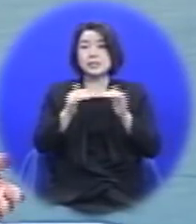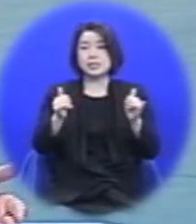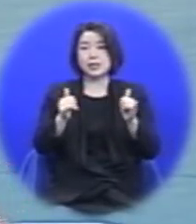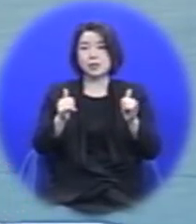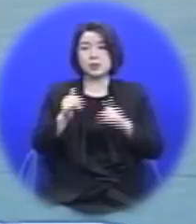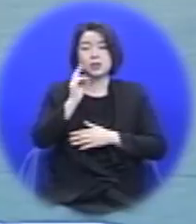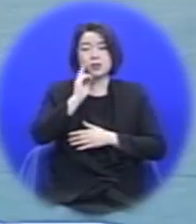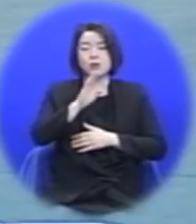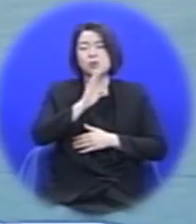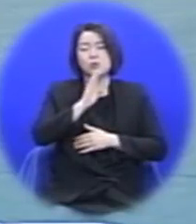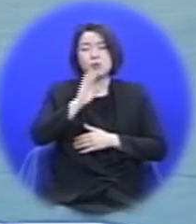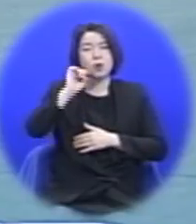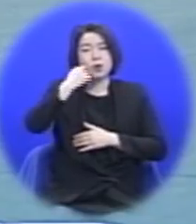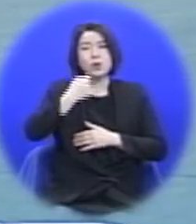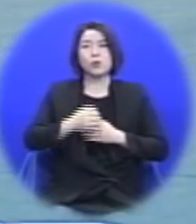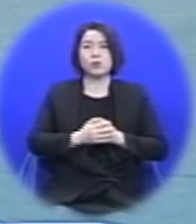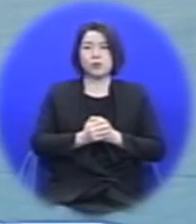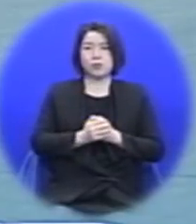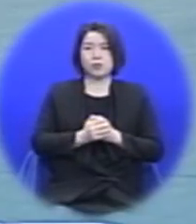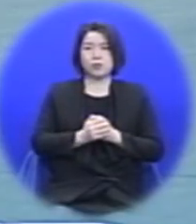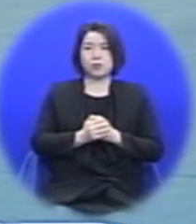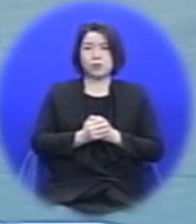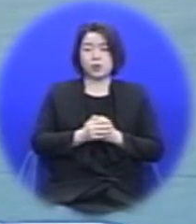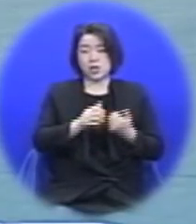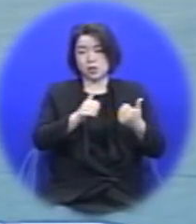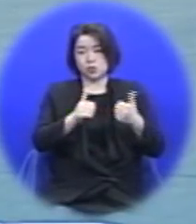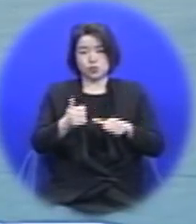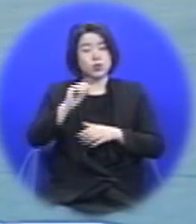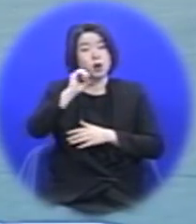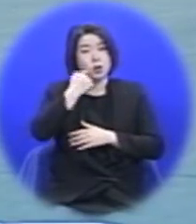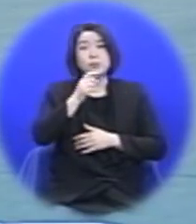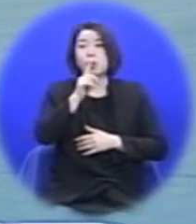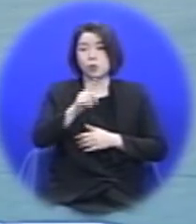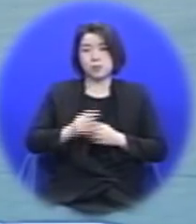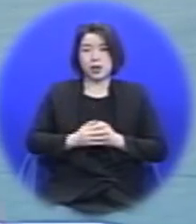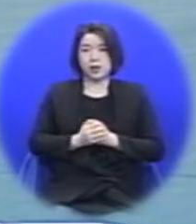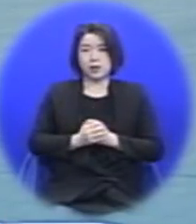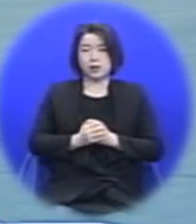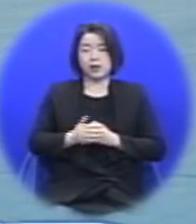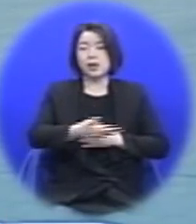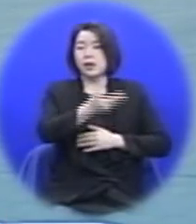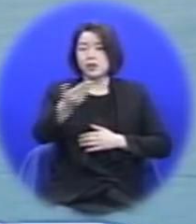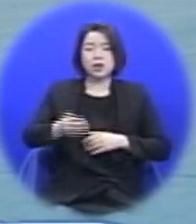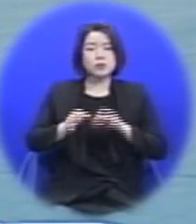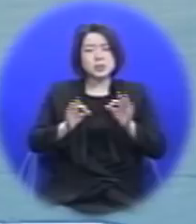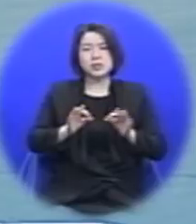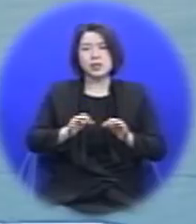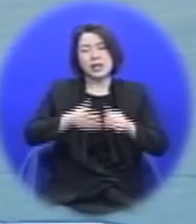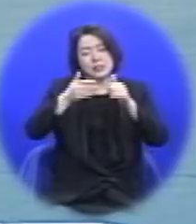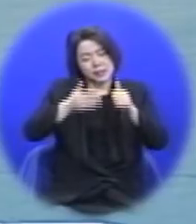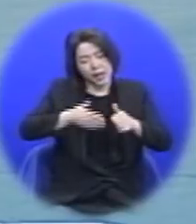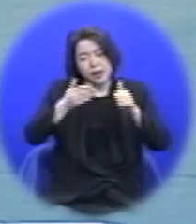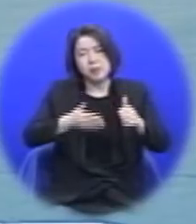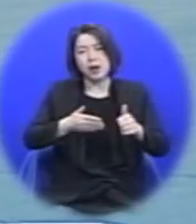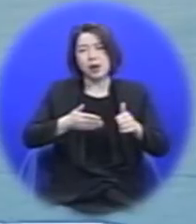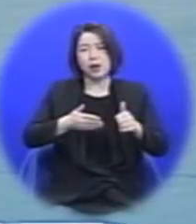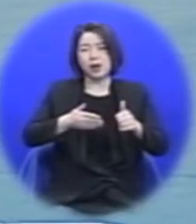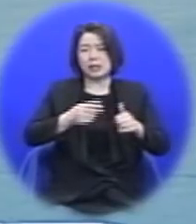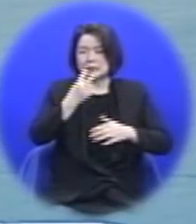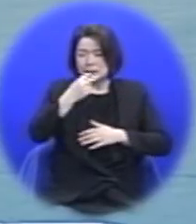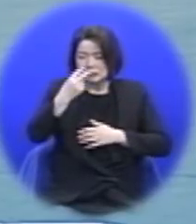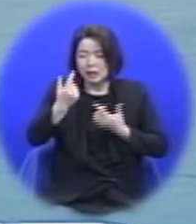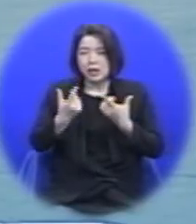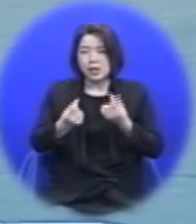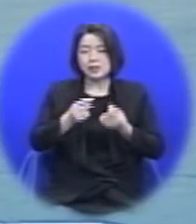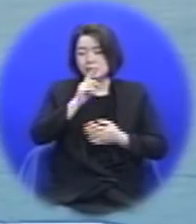너무 어렵다는 거예요. 죽기가 너무 어렵다는 거예요. 여러분, 이제는 제발 그렇게 철없는 소리 하지